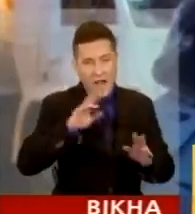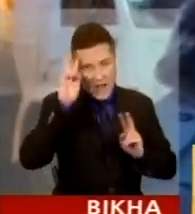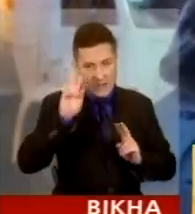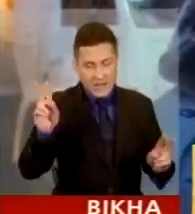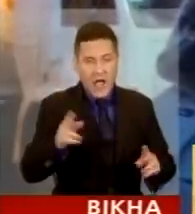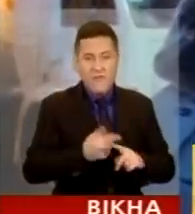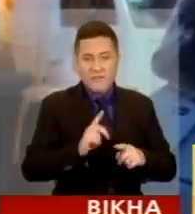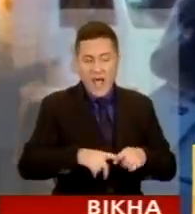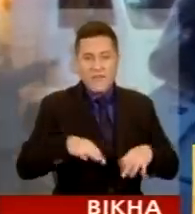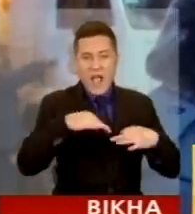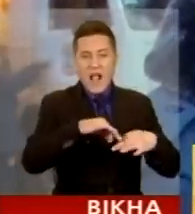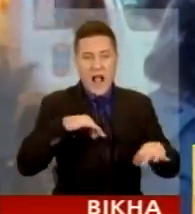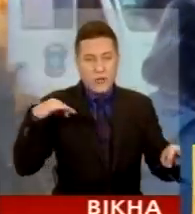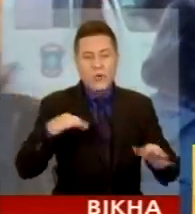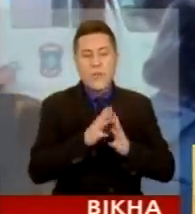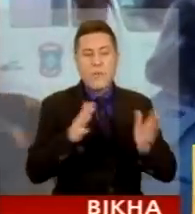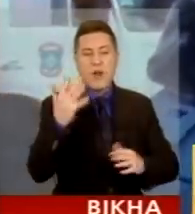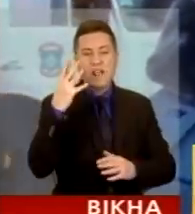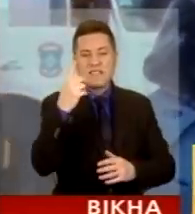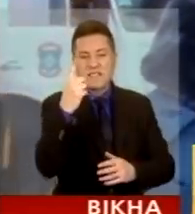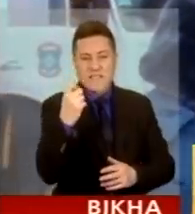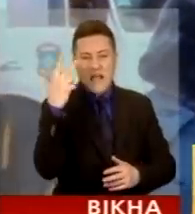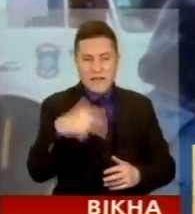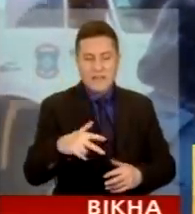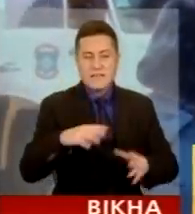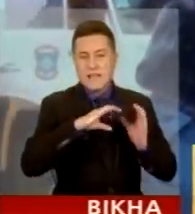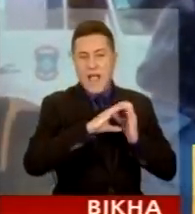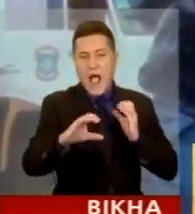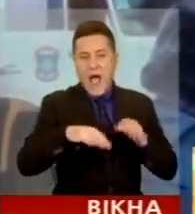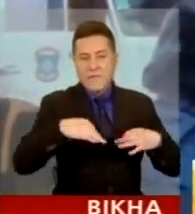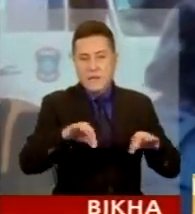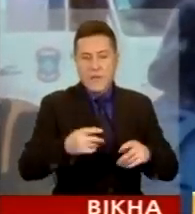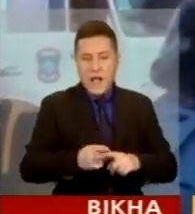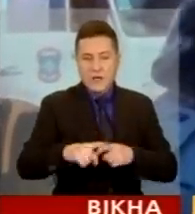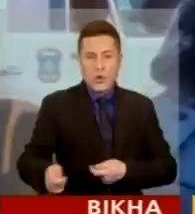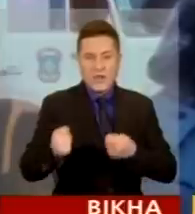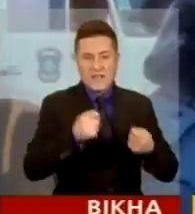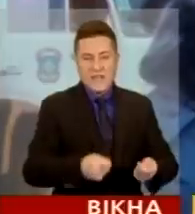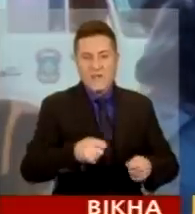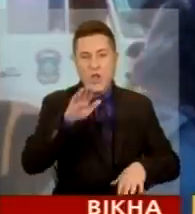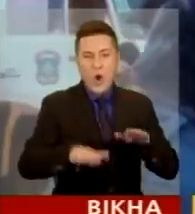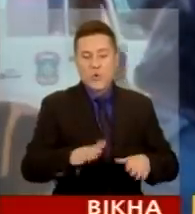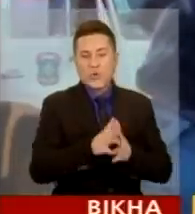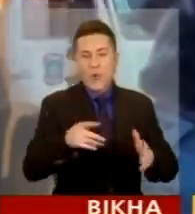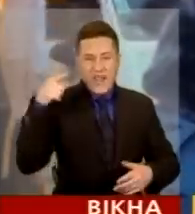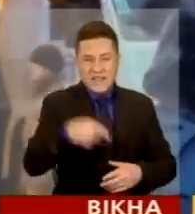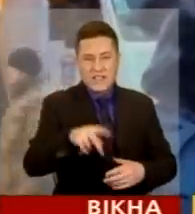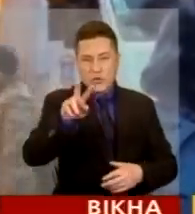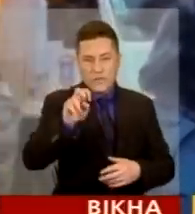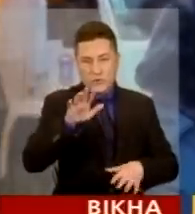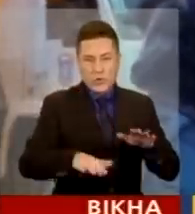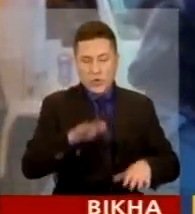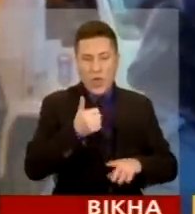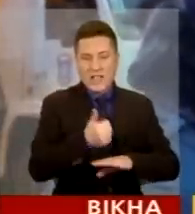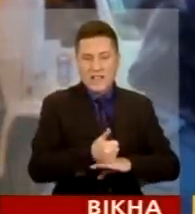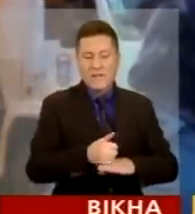более 130 автомобилей, которые доставят грузу более 1200 тонн. Основная масса груза